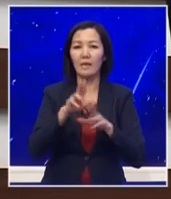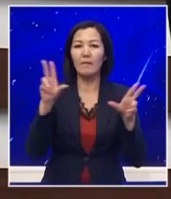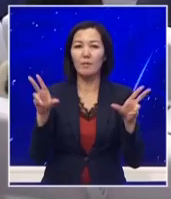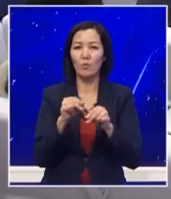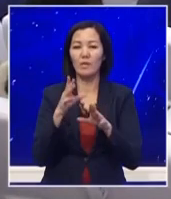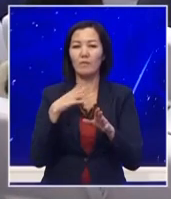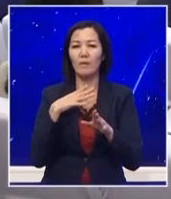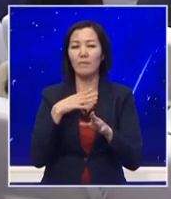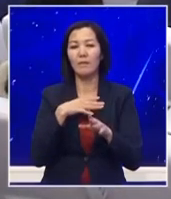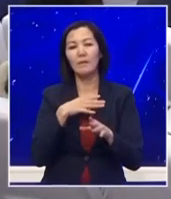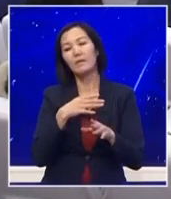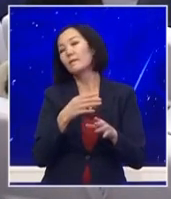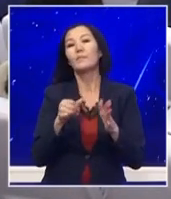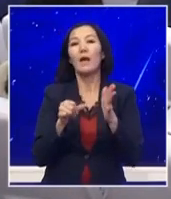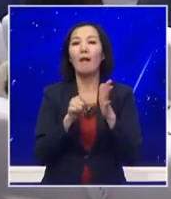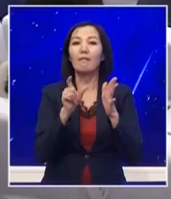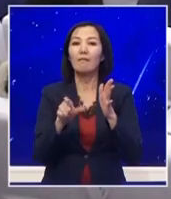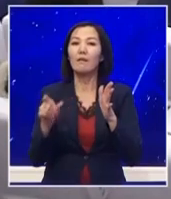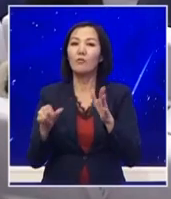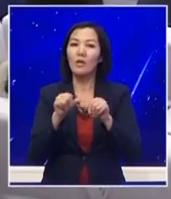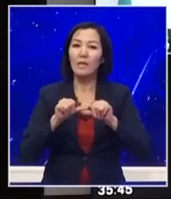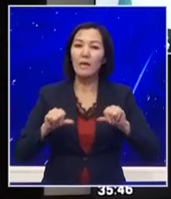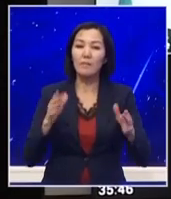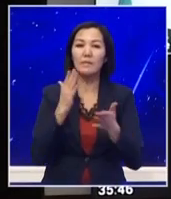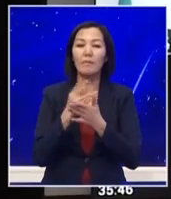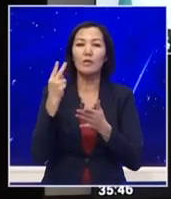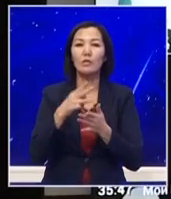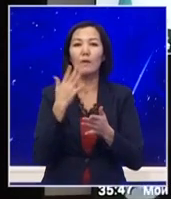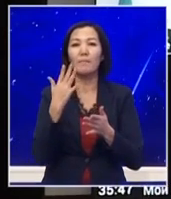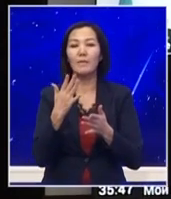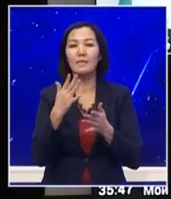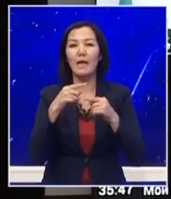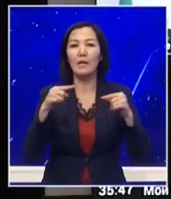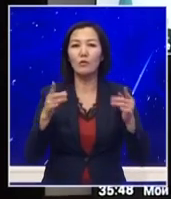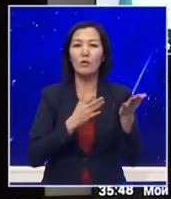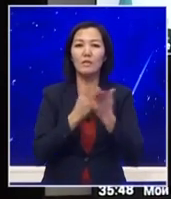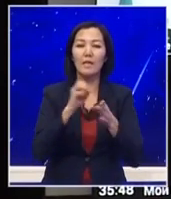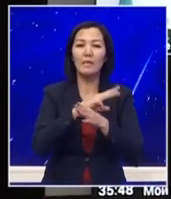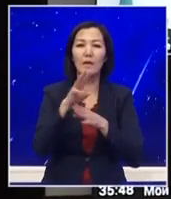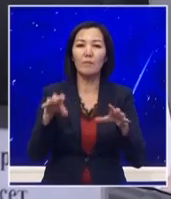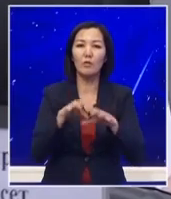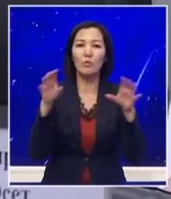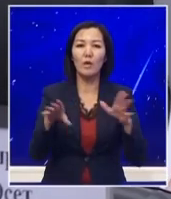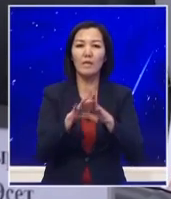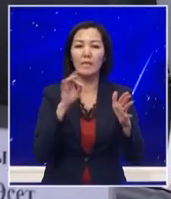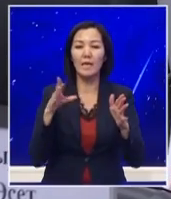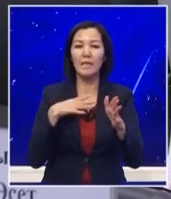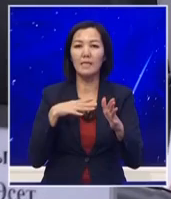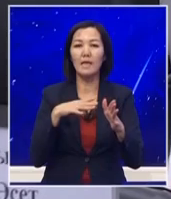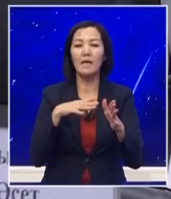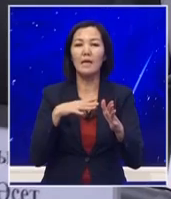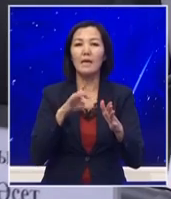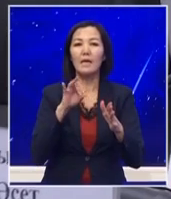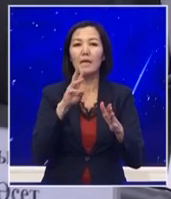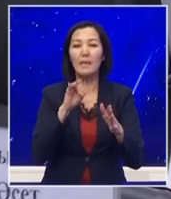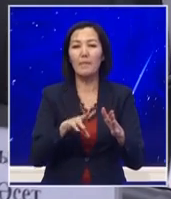беремін. Мәслихатта 6 тұрақты комиссия бар, 25 түрлі саланы қамтиды, төрағалары сайланды. Асқар Сүлейменов, Рима